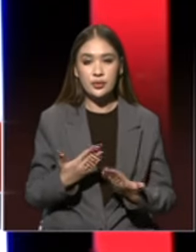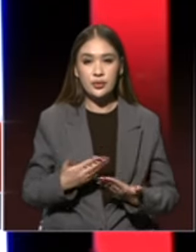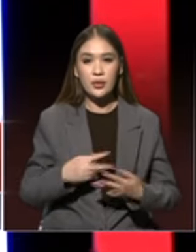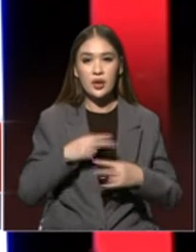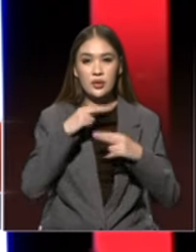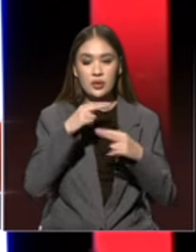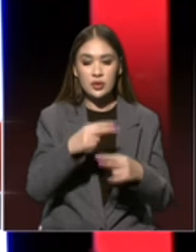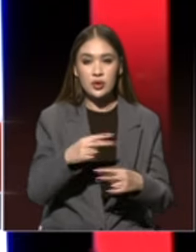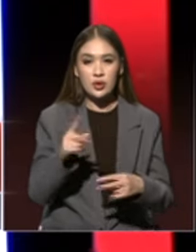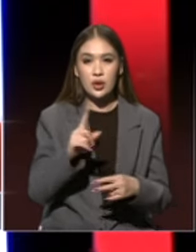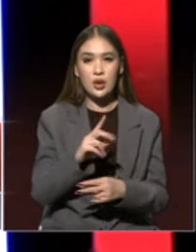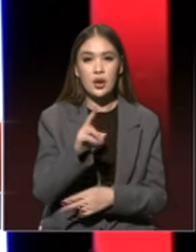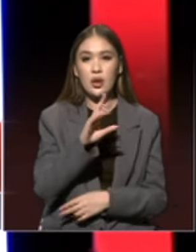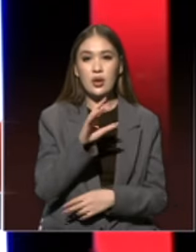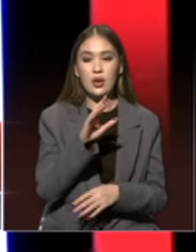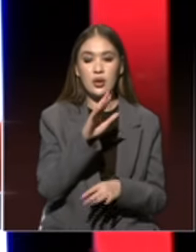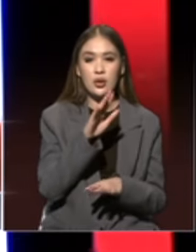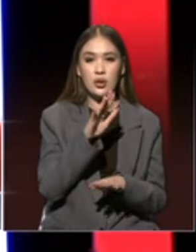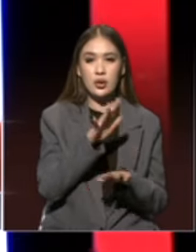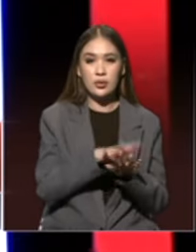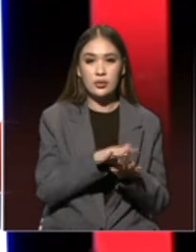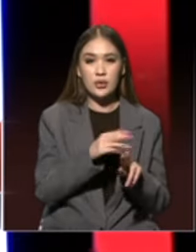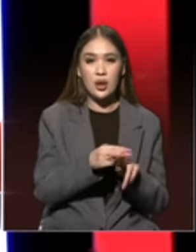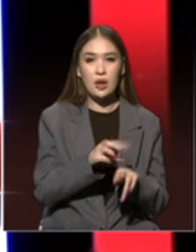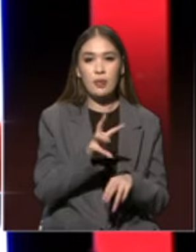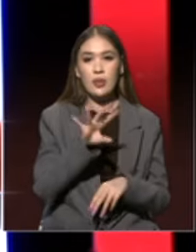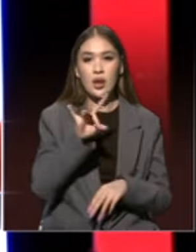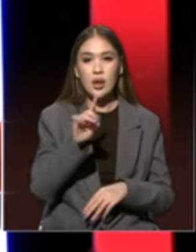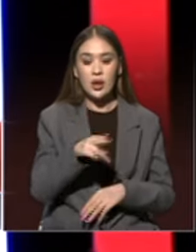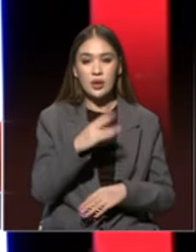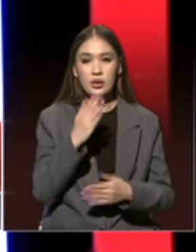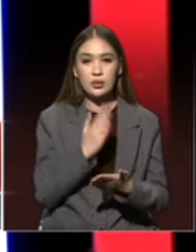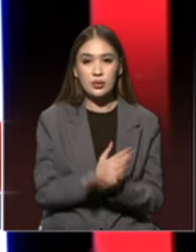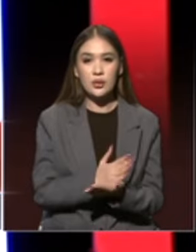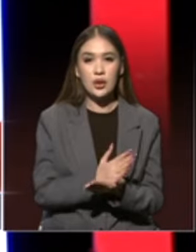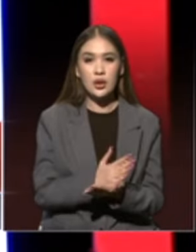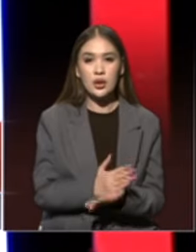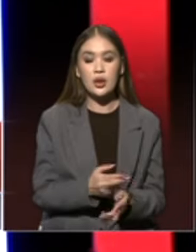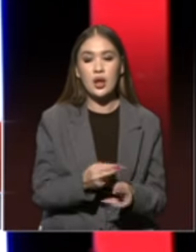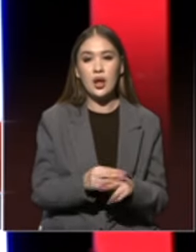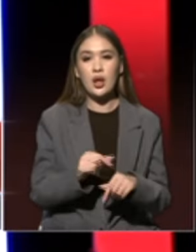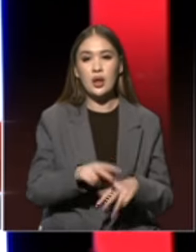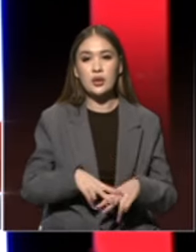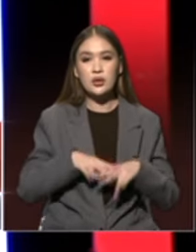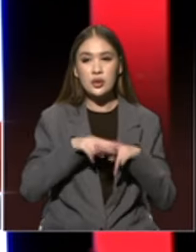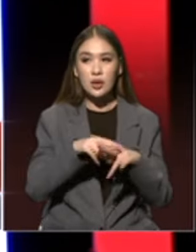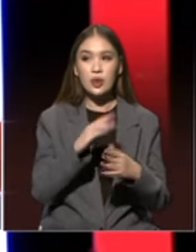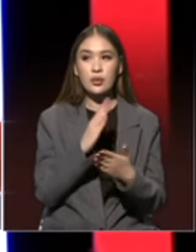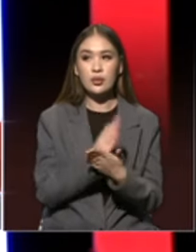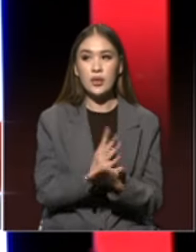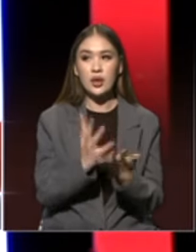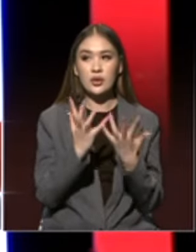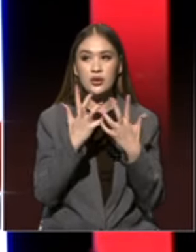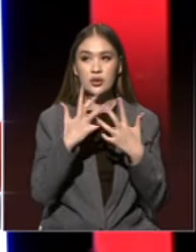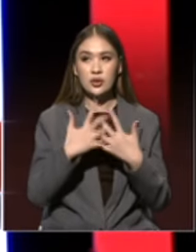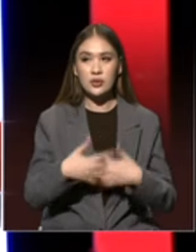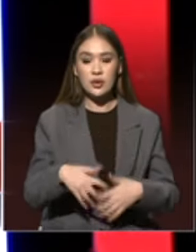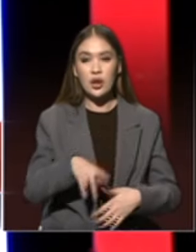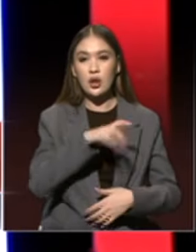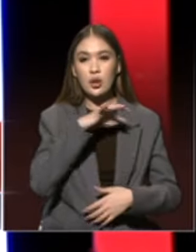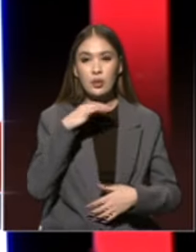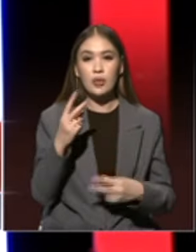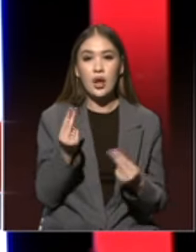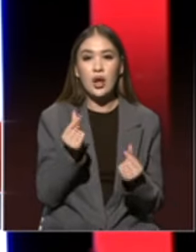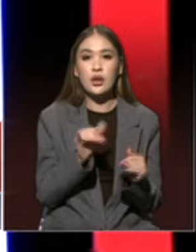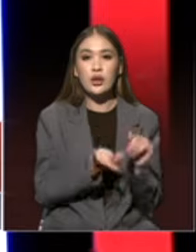бір компания пәлен-пай миллиард аударды, Өлмесхан ағамыз түген-пай миллион аударды деген сияқты цифрлар көп. Бірақ ол ақша